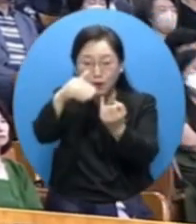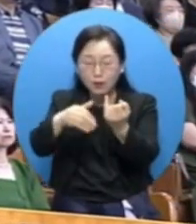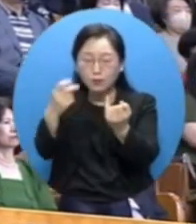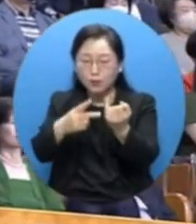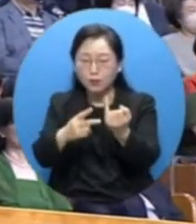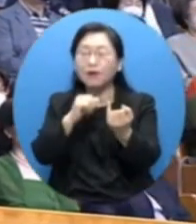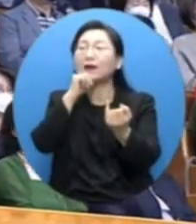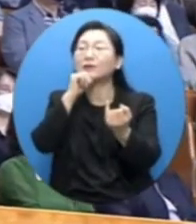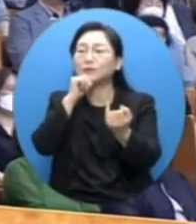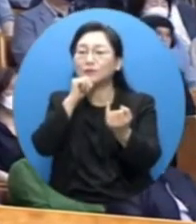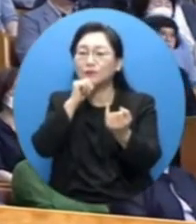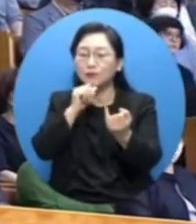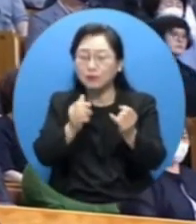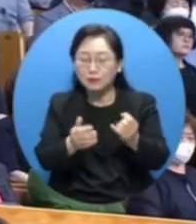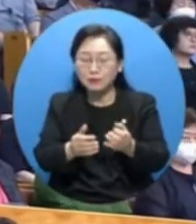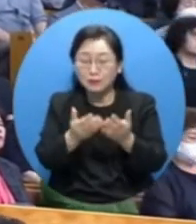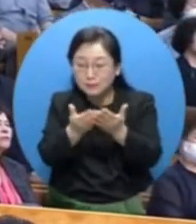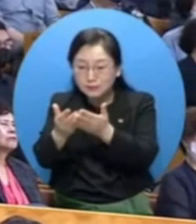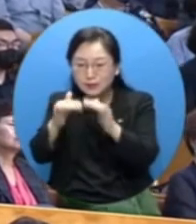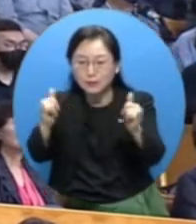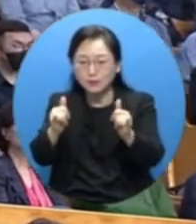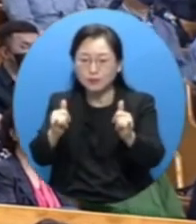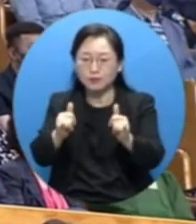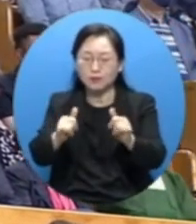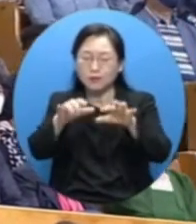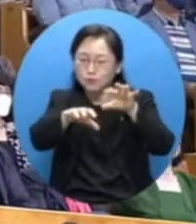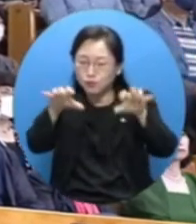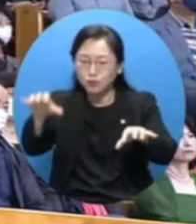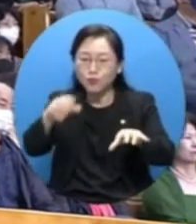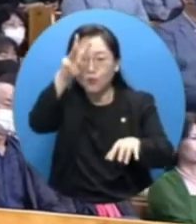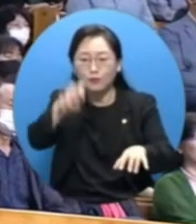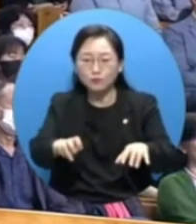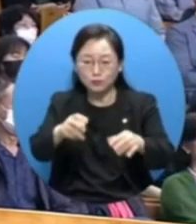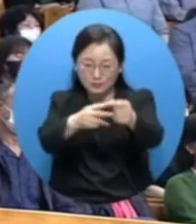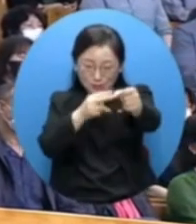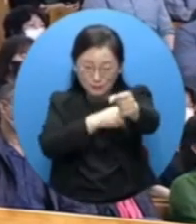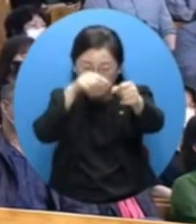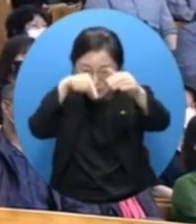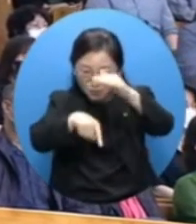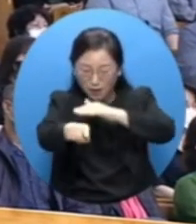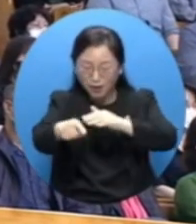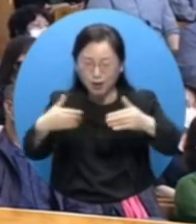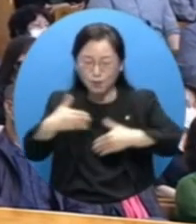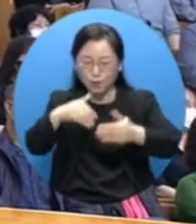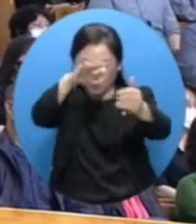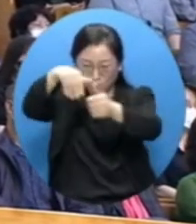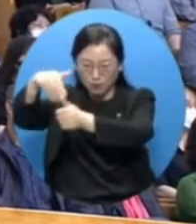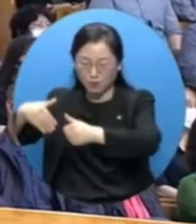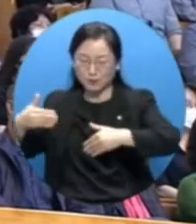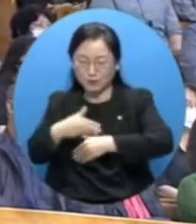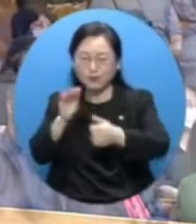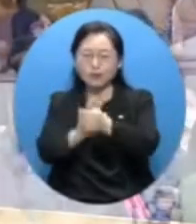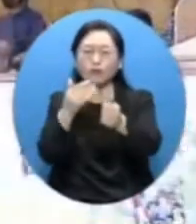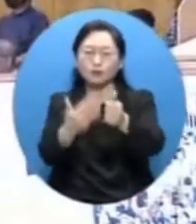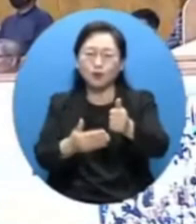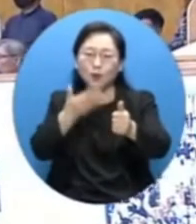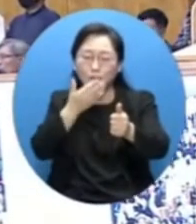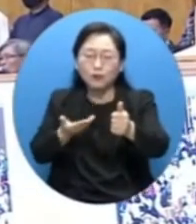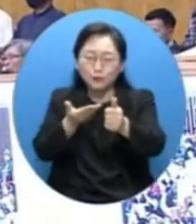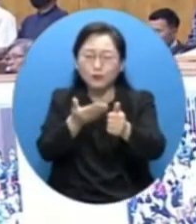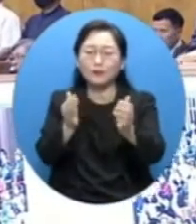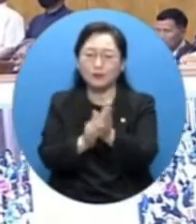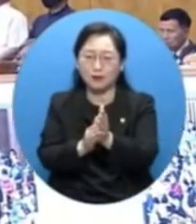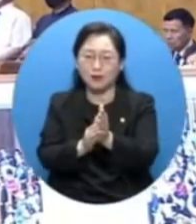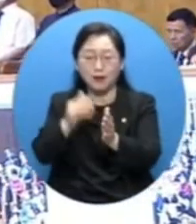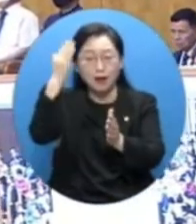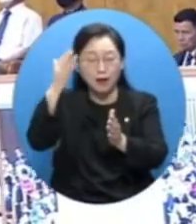거린들 거지들의 이웃이었습니다. 광주 양림천 거지들을 모기탕에 데려다가 묵은 때를 벗겨 씻겨 주었고 옷과 음식을 제공해 주었습니다. 당시